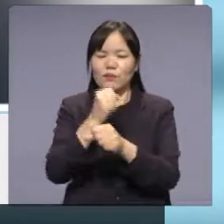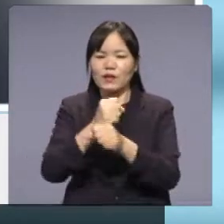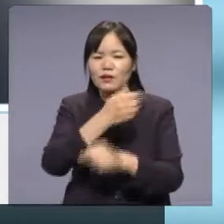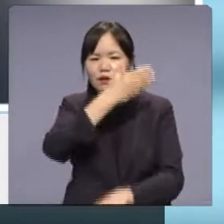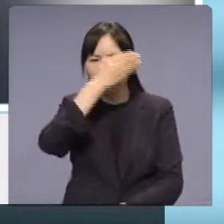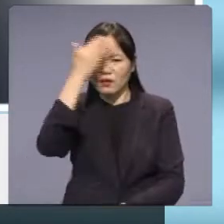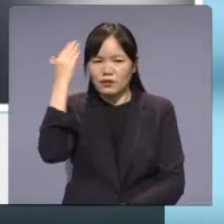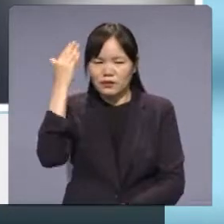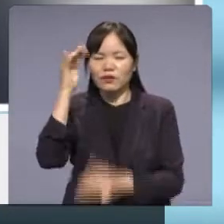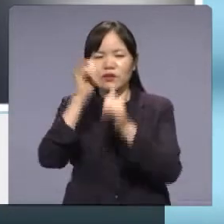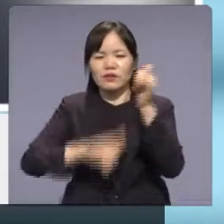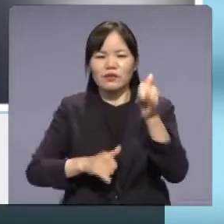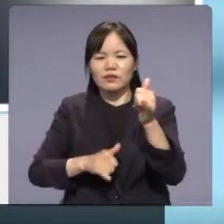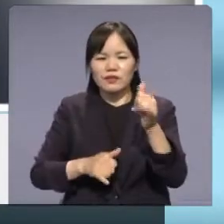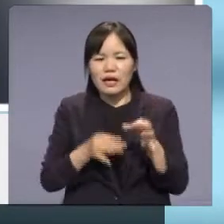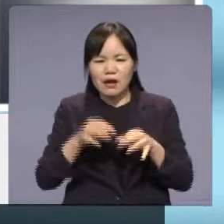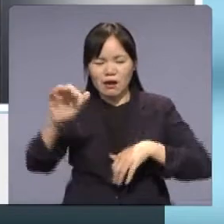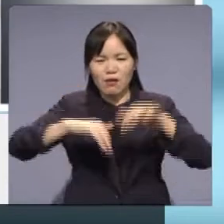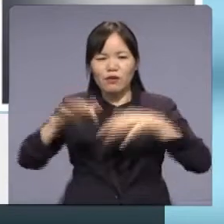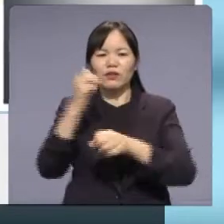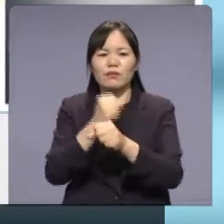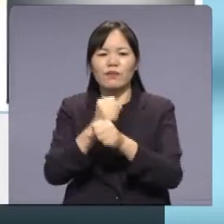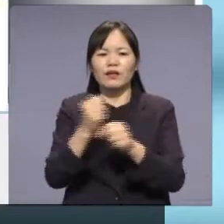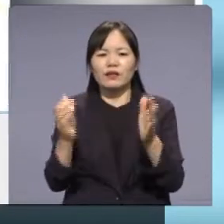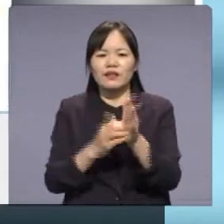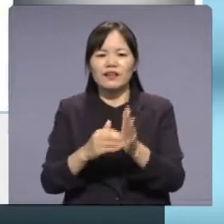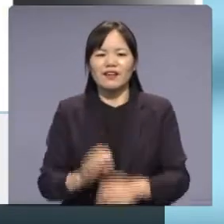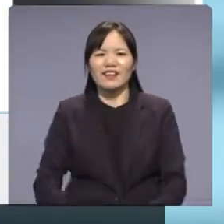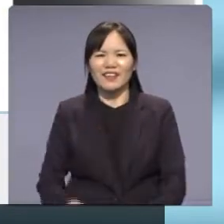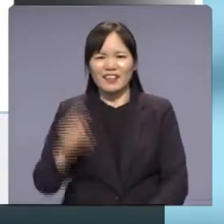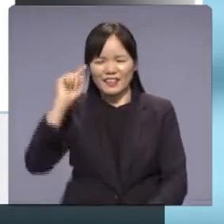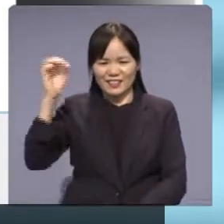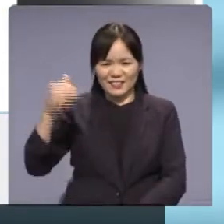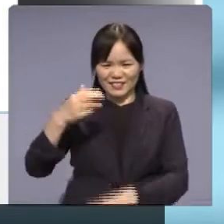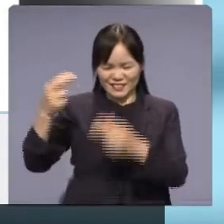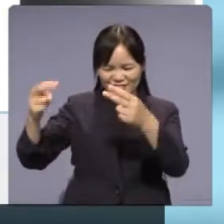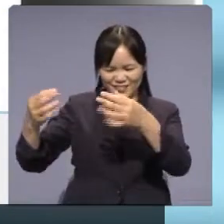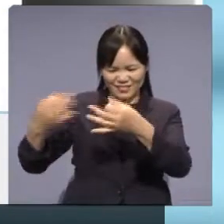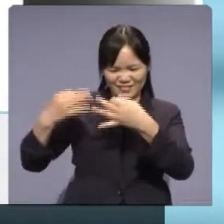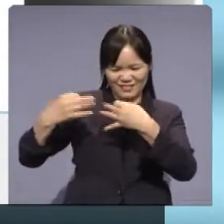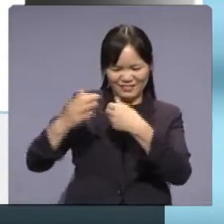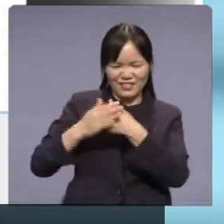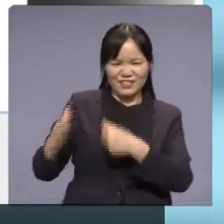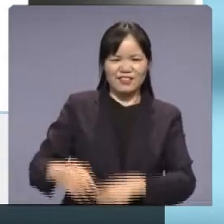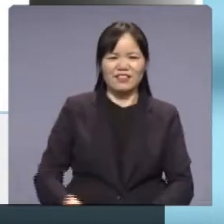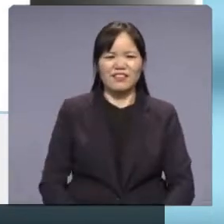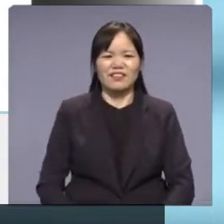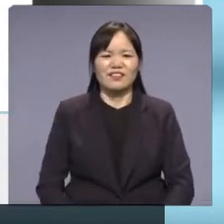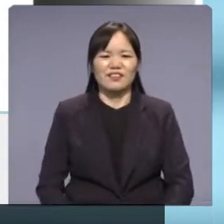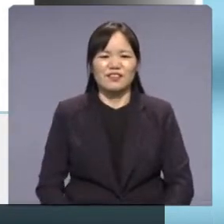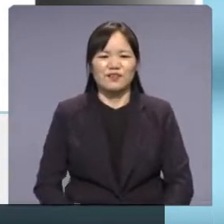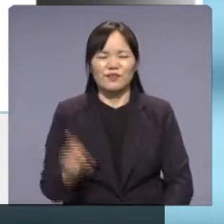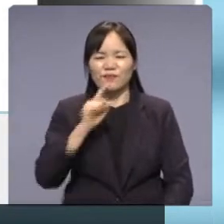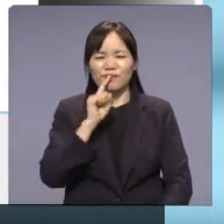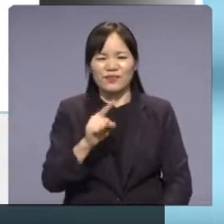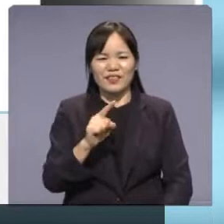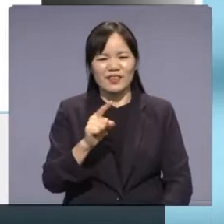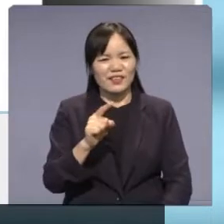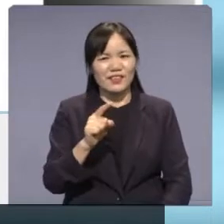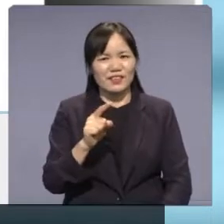청년기구 역사거리도 지금 만들었고, 아이고 계속 눈치를 주셔서. 아니요, 눈치를 드리는 게 아니고요. 어떤 예. 어떤 말씀인지